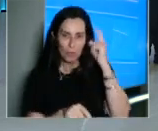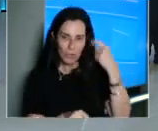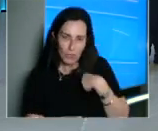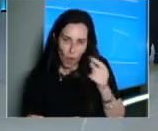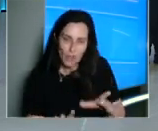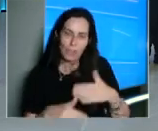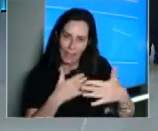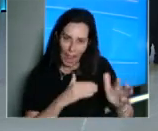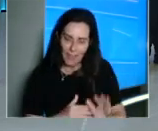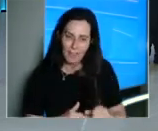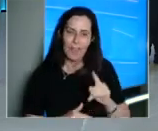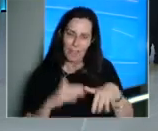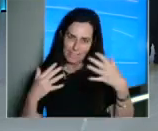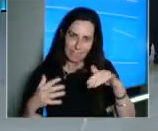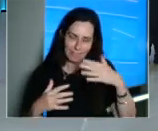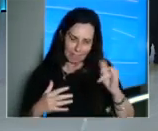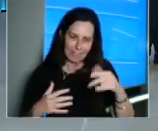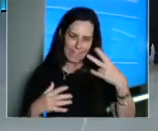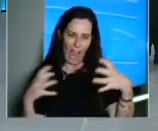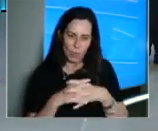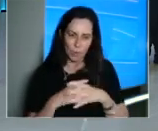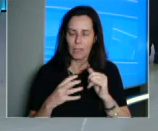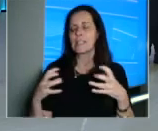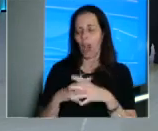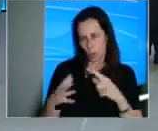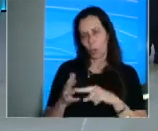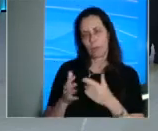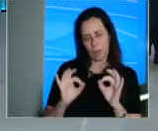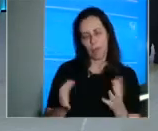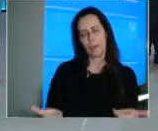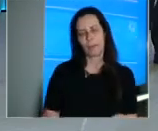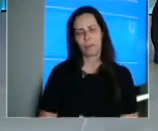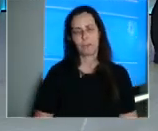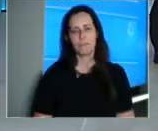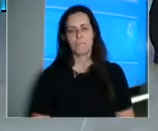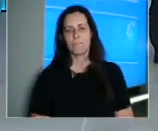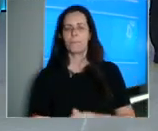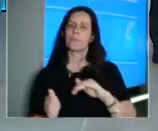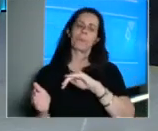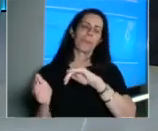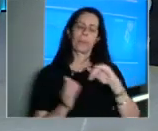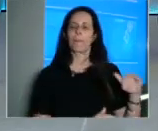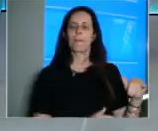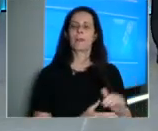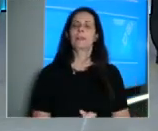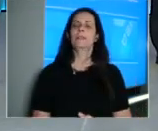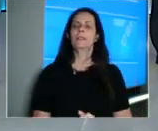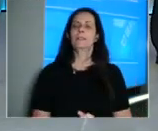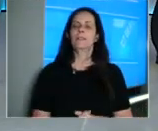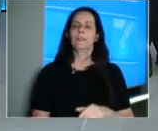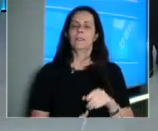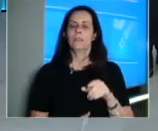להיות משפחה וכאלה. ואז תהיה אחדות. איזו אחדות הוא מתכוון? שאלה טובה. עוד חברת כנסת שלא נכנסת לכנסת